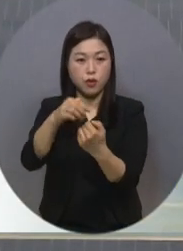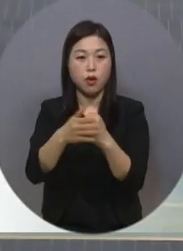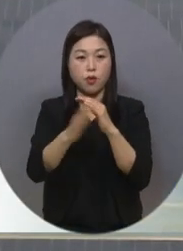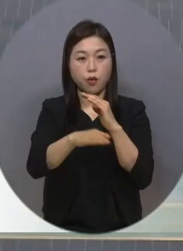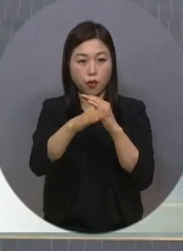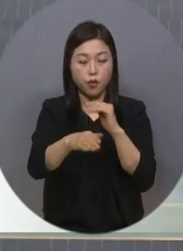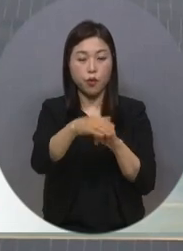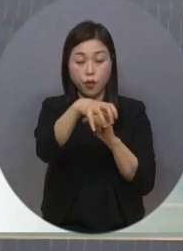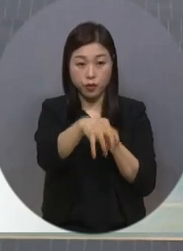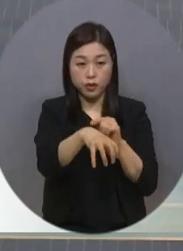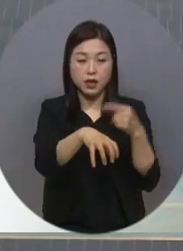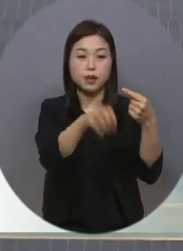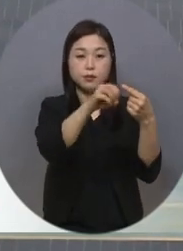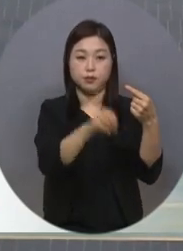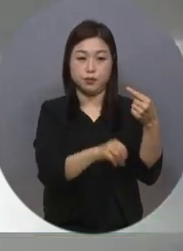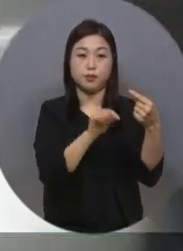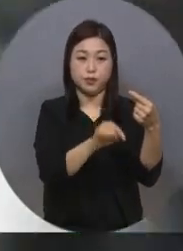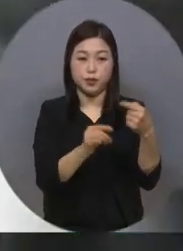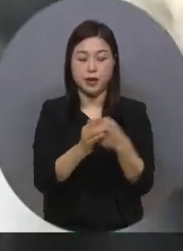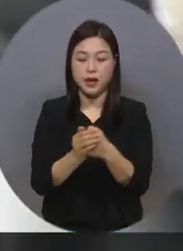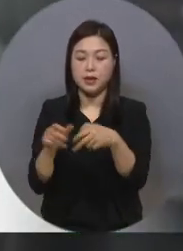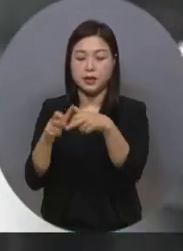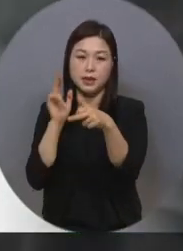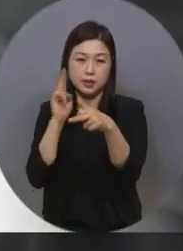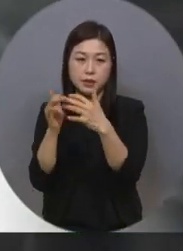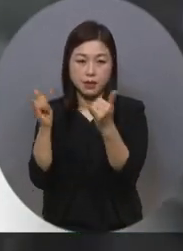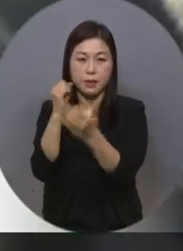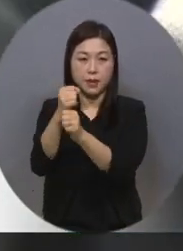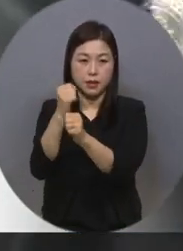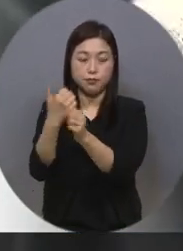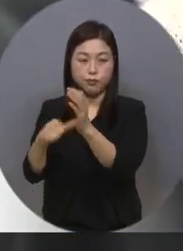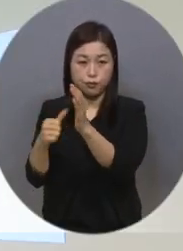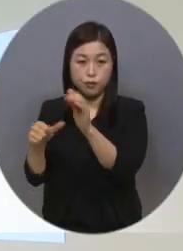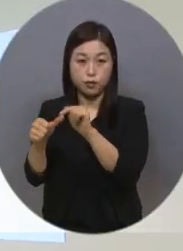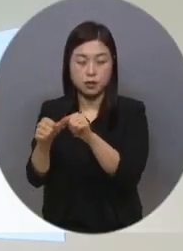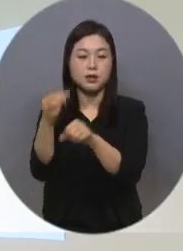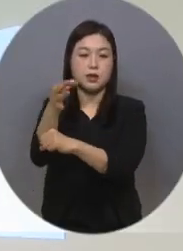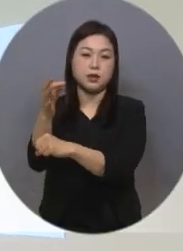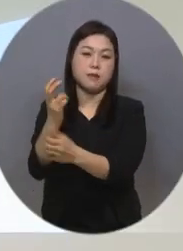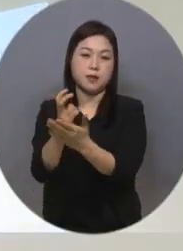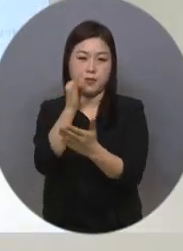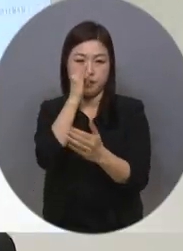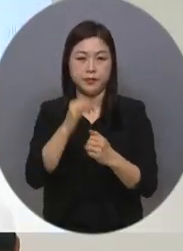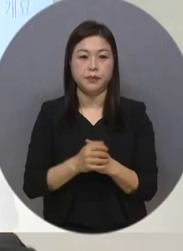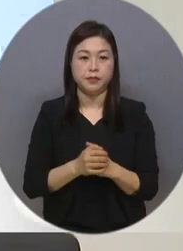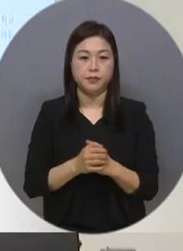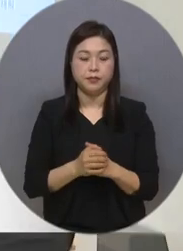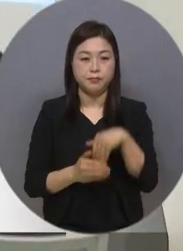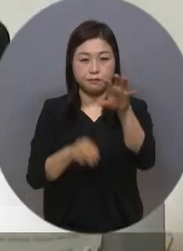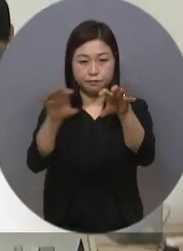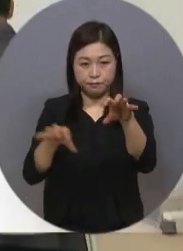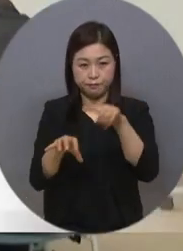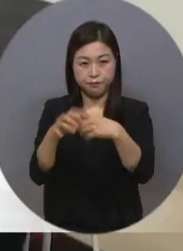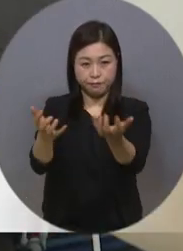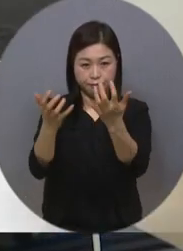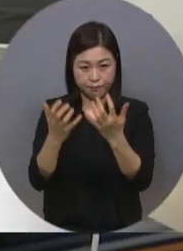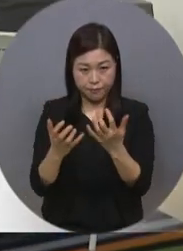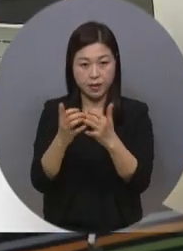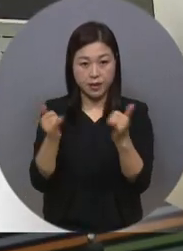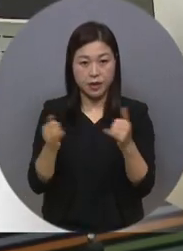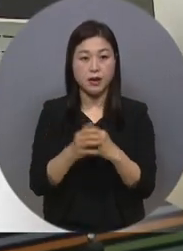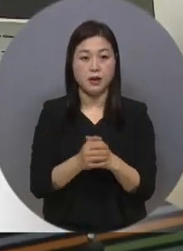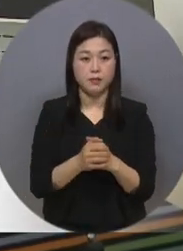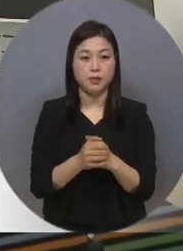이상을 중증장애인 생산품으로 우선구매하도록 의무화하고 있습니다. 권역별 교육 참석 대상은 올해 우선구매